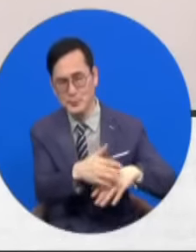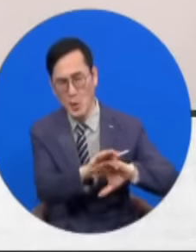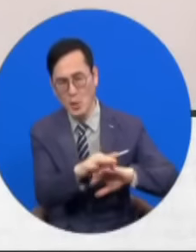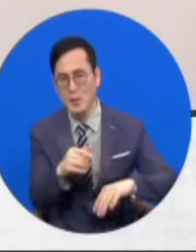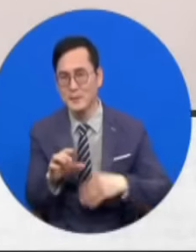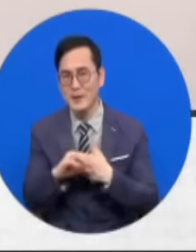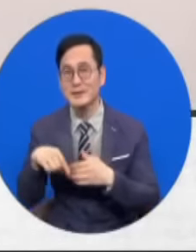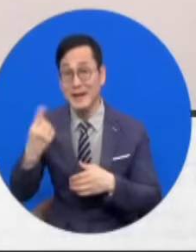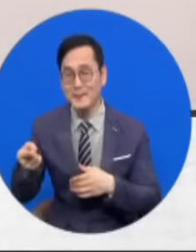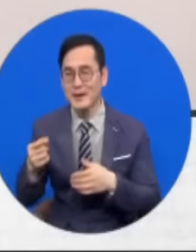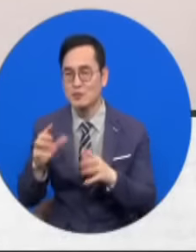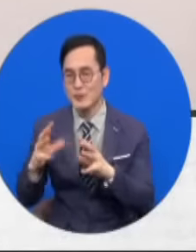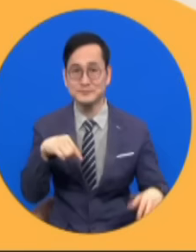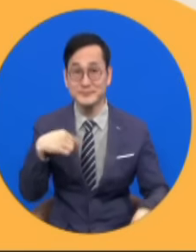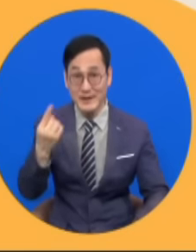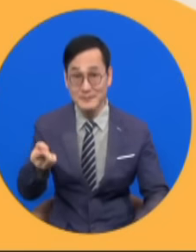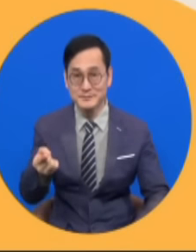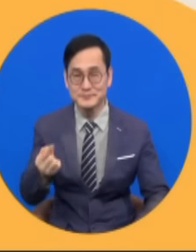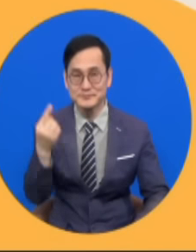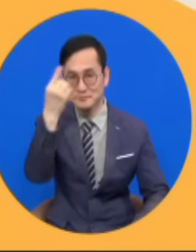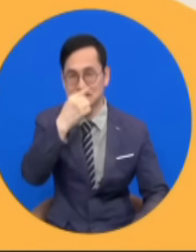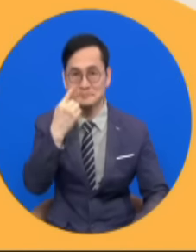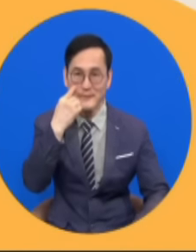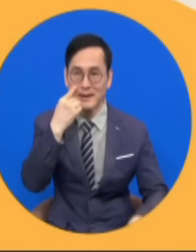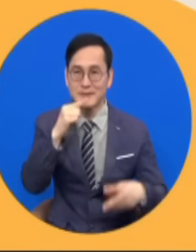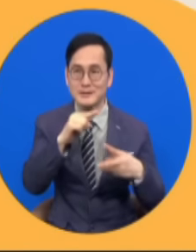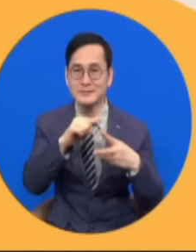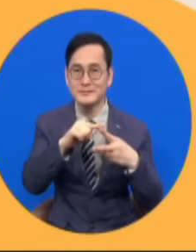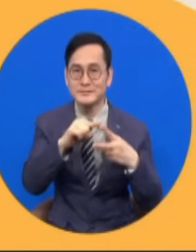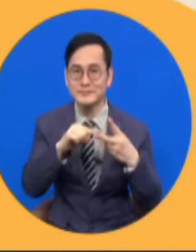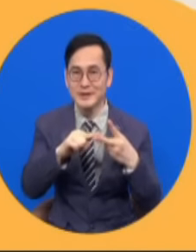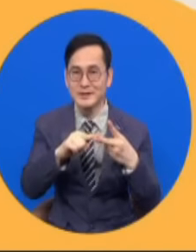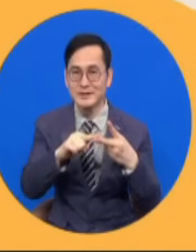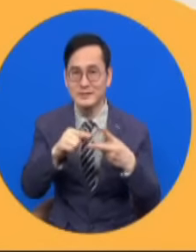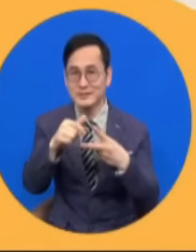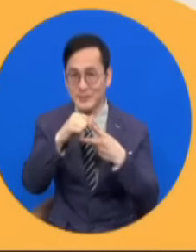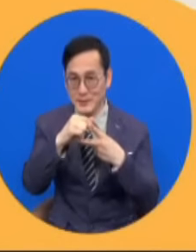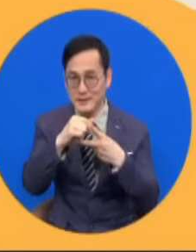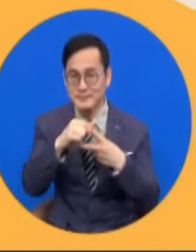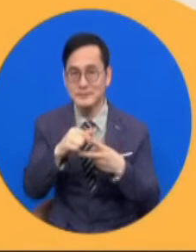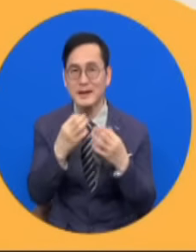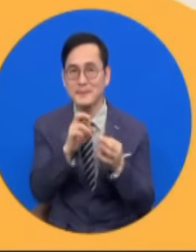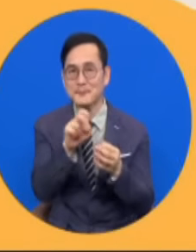끌고 갈 것이다 이렇게 봅니다 예 첫 번째 소식입니다